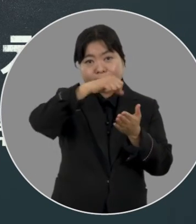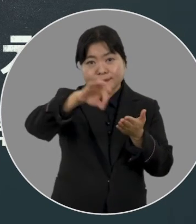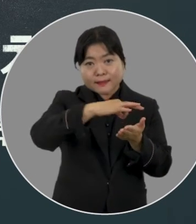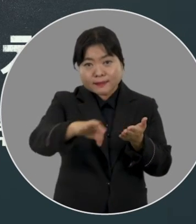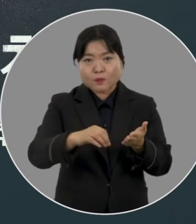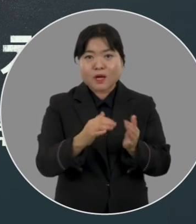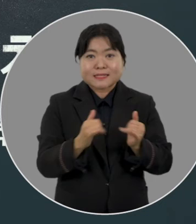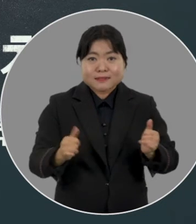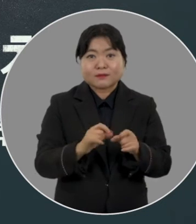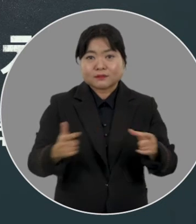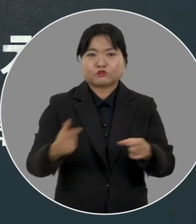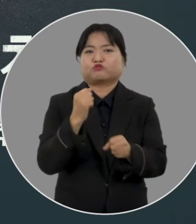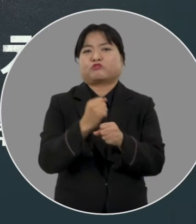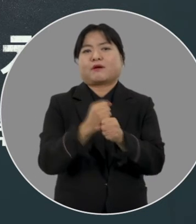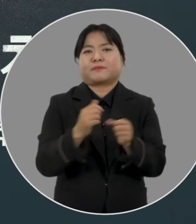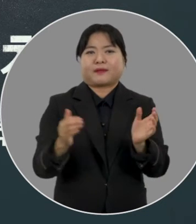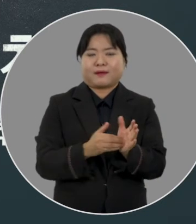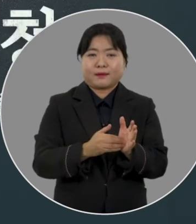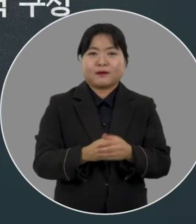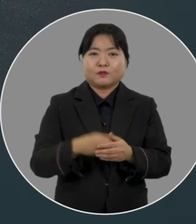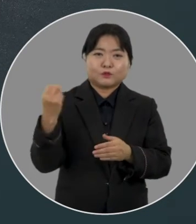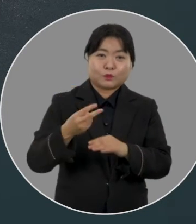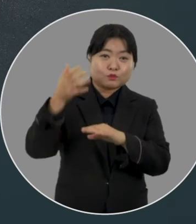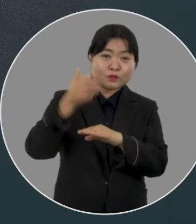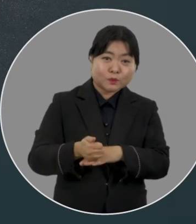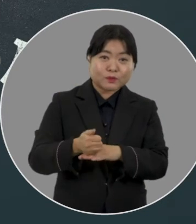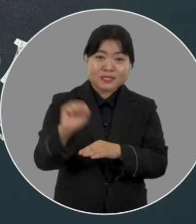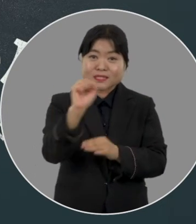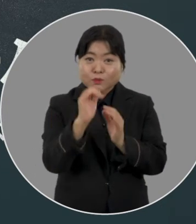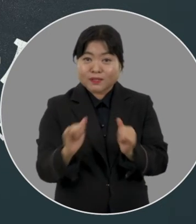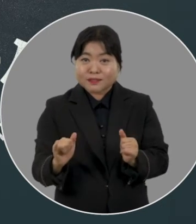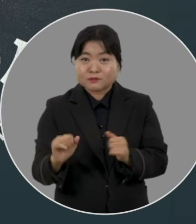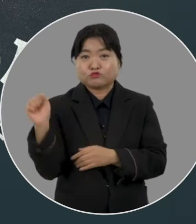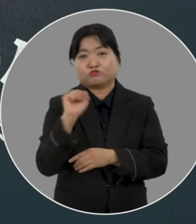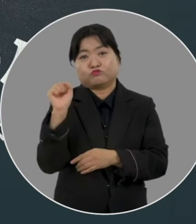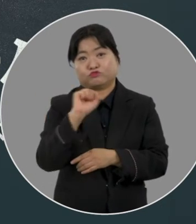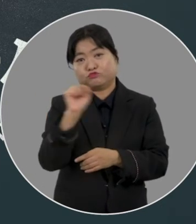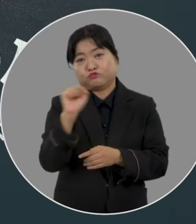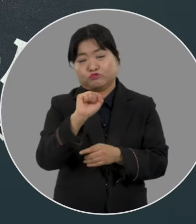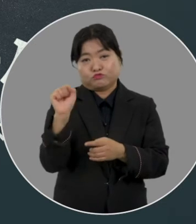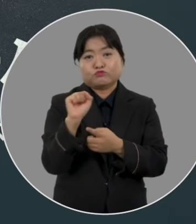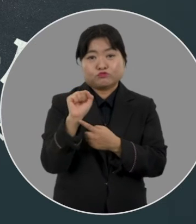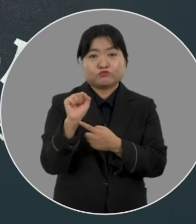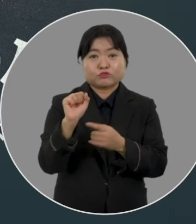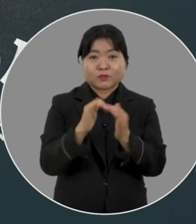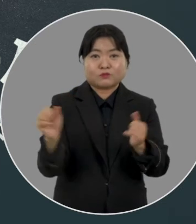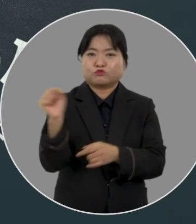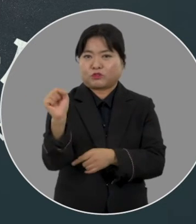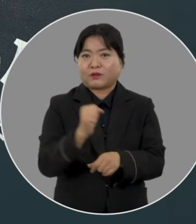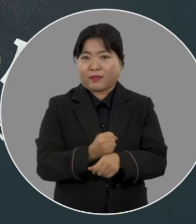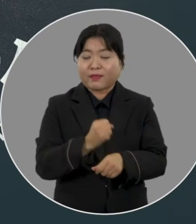예산, 인력 이런 것들을 구성합니다. 그리고 최종적으로 그 기관사는 운전을